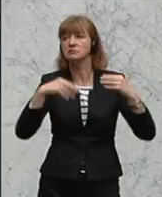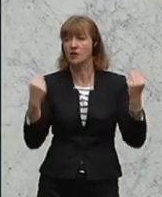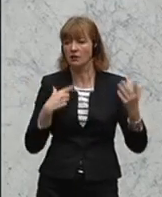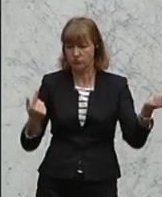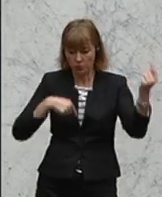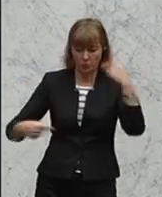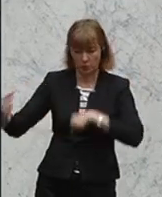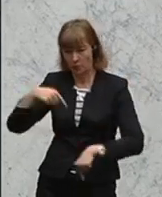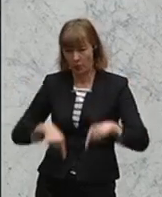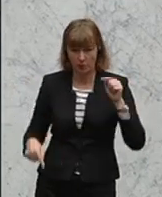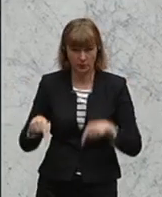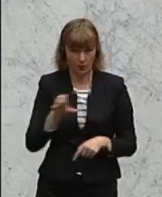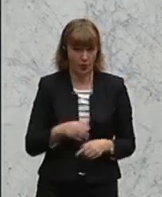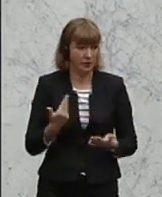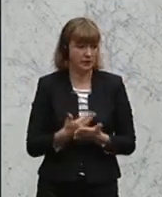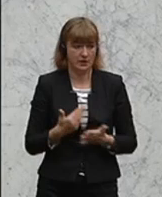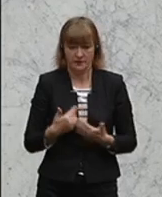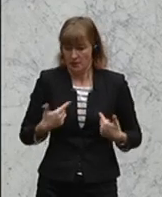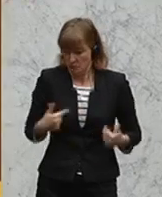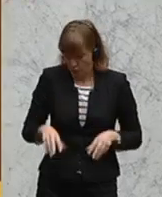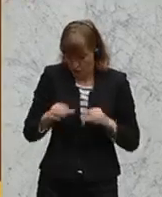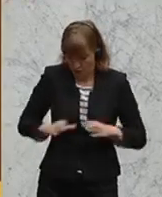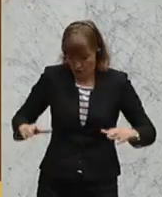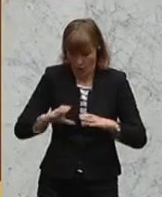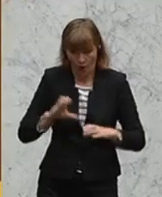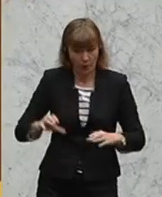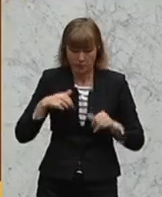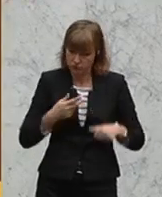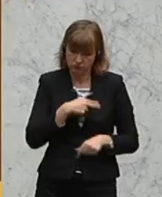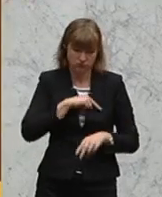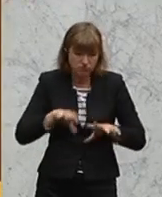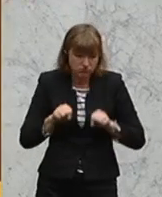heimgesucht werden. Und deswegen sind wir als glühende Europäer der Meinung, wir müssen auch stärkere